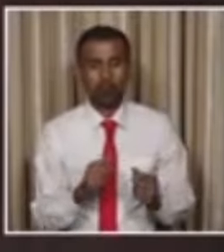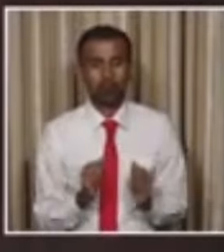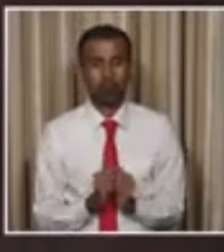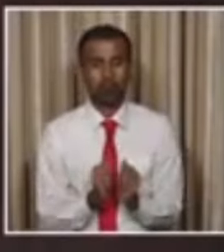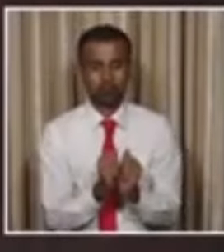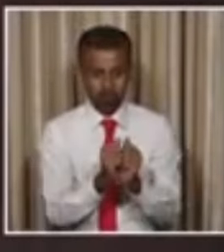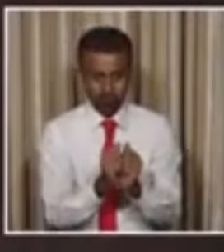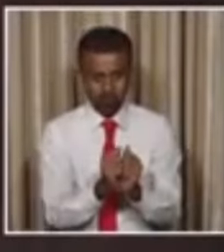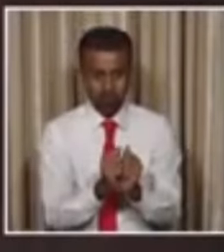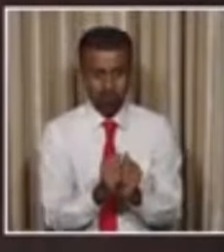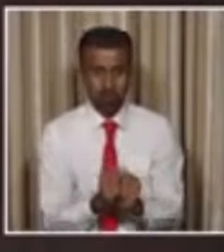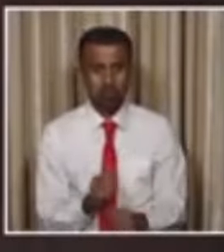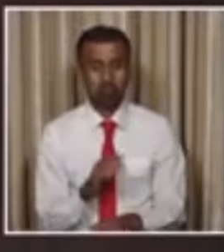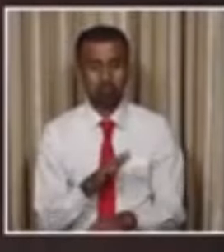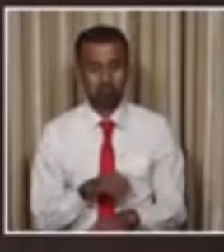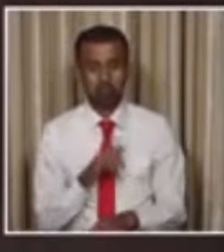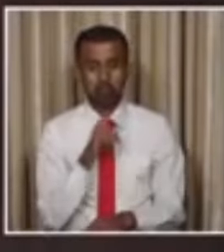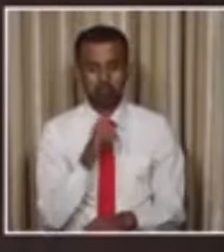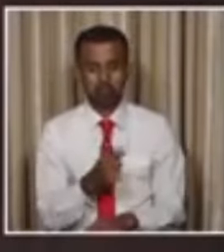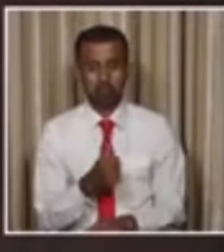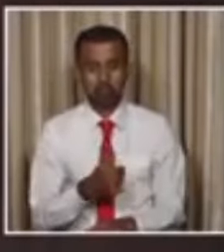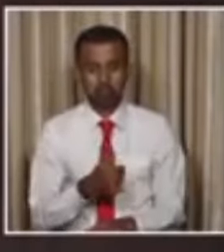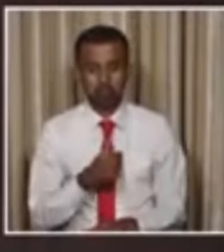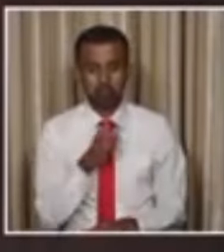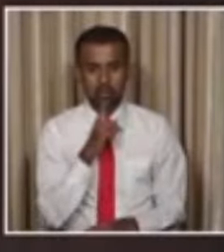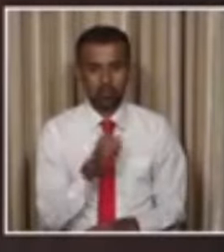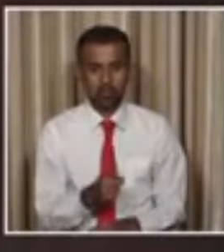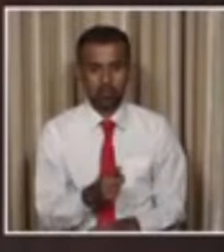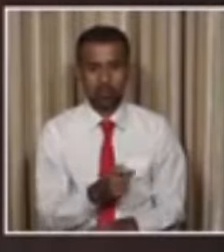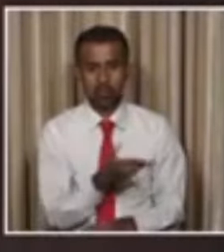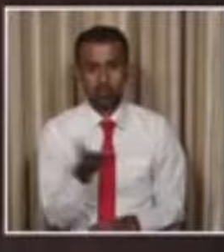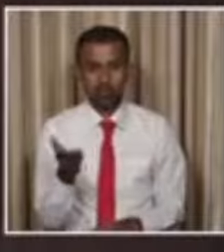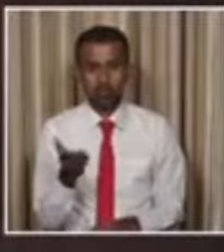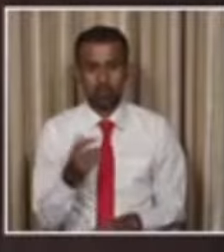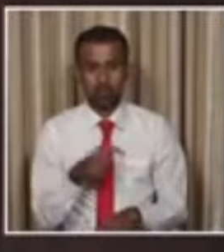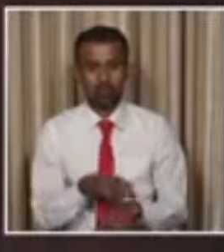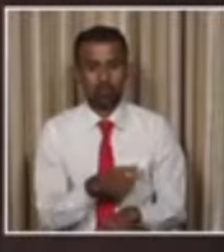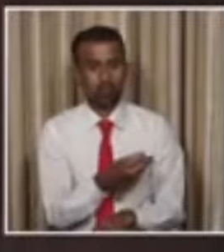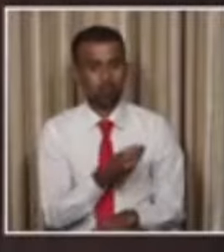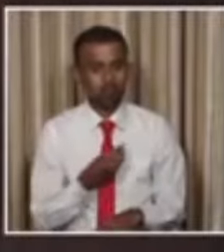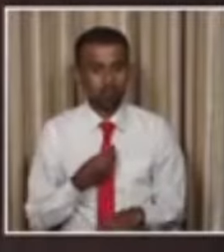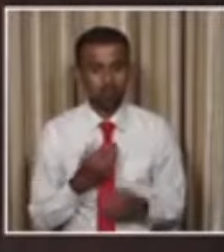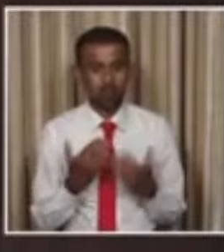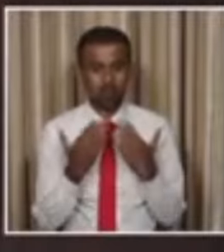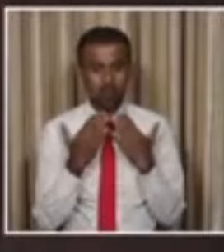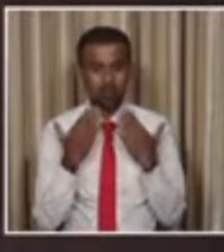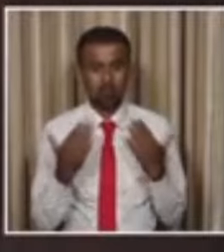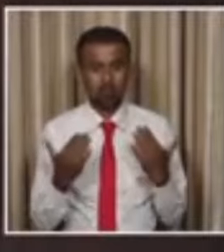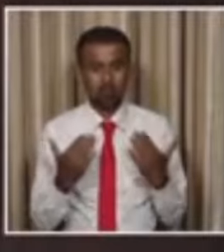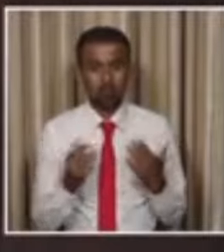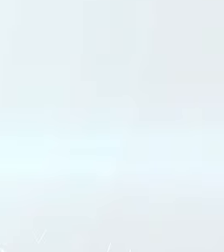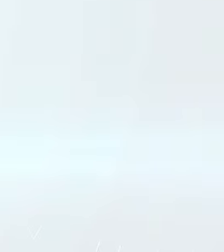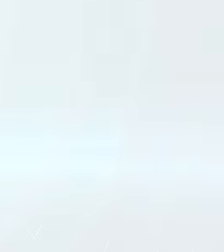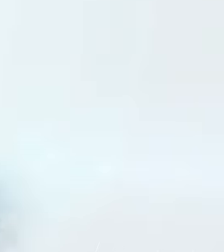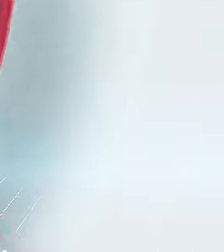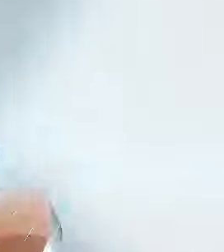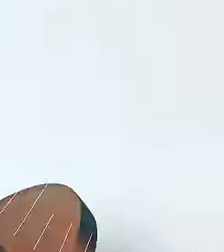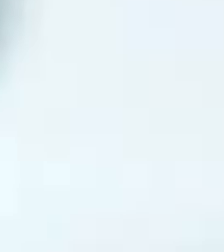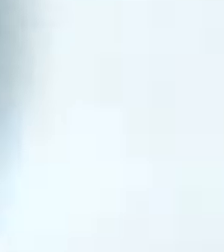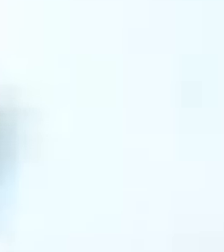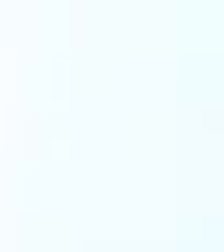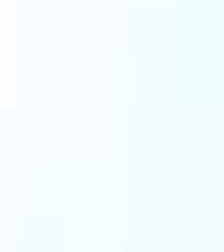ටික මම මතු කරනවා කියන එකත් මතක් කරමින් විශේෂයෙන් ඔබතුමාට මට කාලය ලබා දීම ගැන ස්තුතිවන්ත වෙමින් මගේ වචන ස්වල්පව අවසන් කරනවා